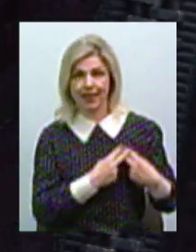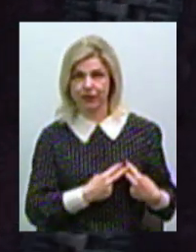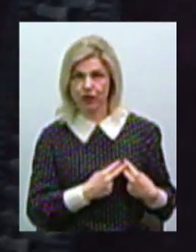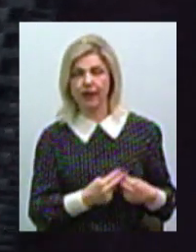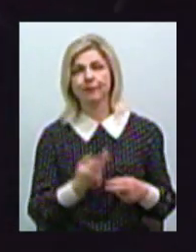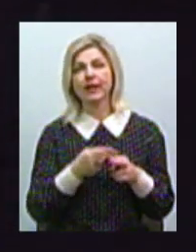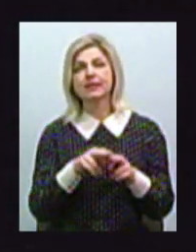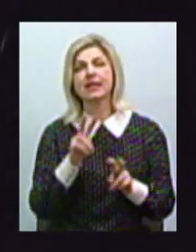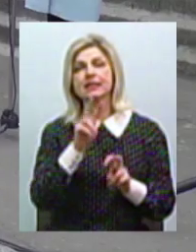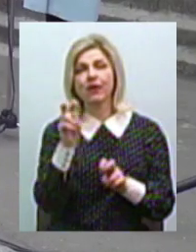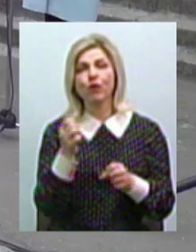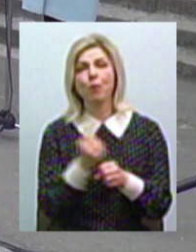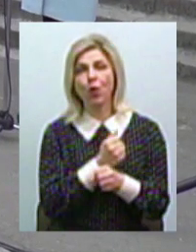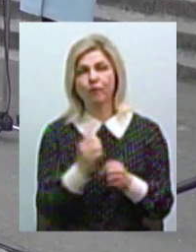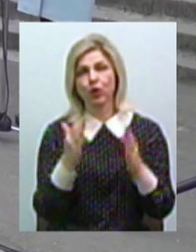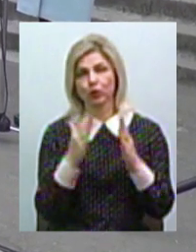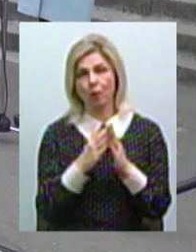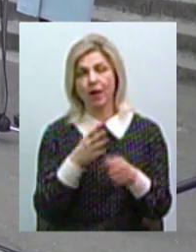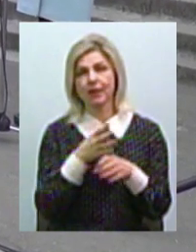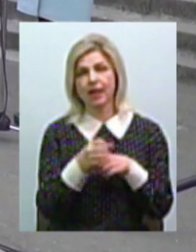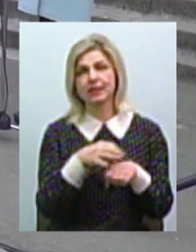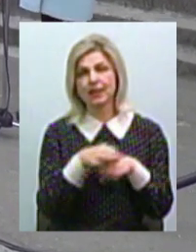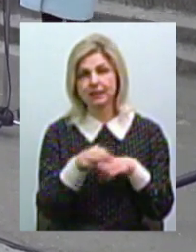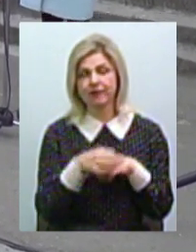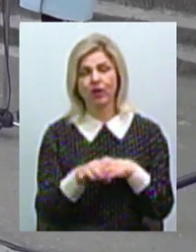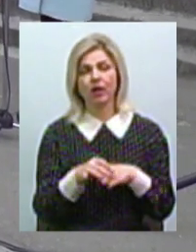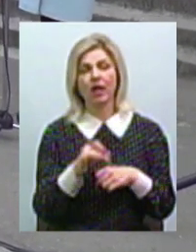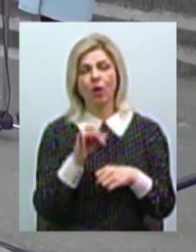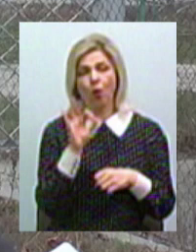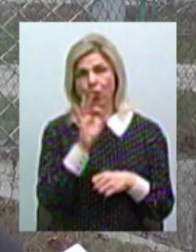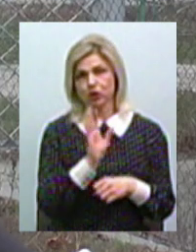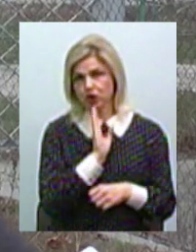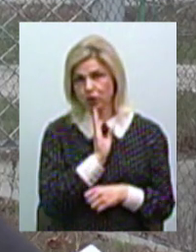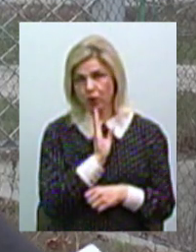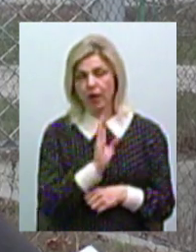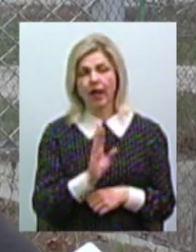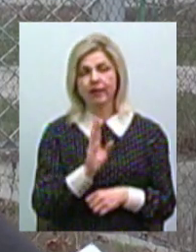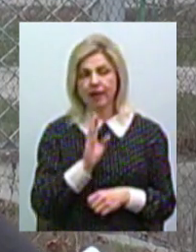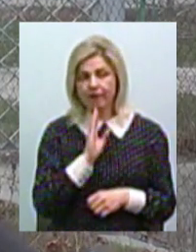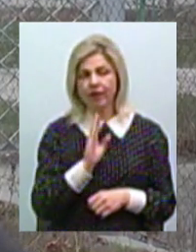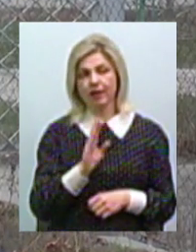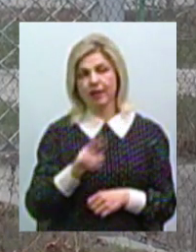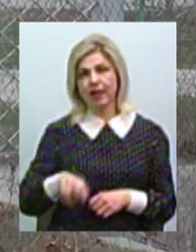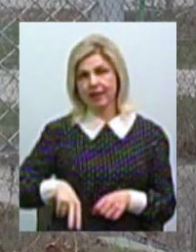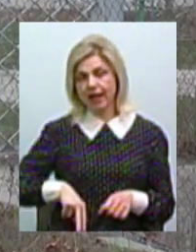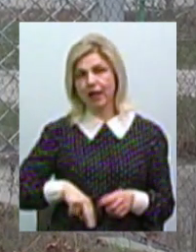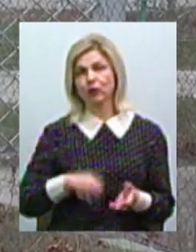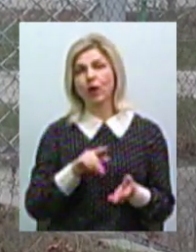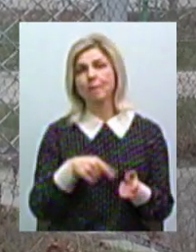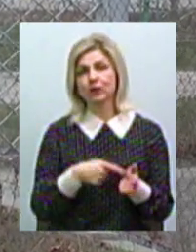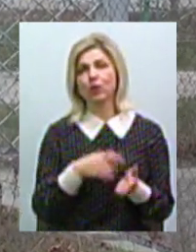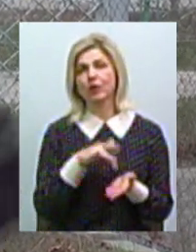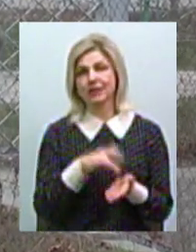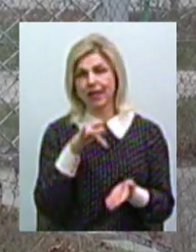стрічка символізує боротьбу з домашнім насильством, біла – ненасильницька діяльність щодо жінок. Директорка Миколаївського міського центру соціальних служб для